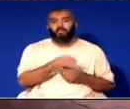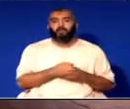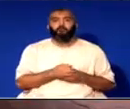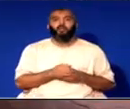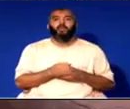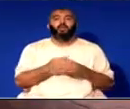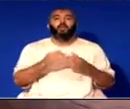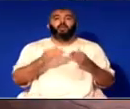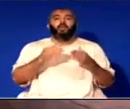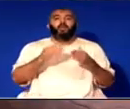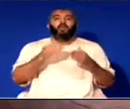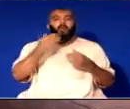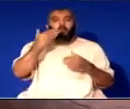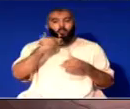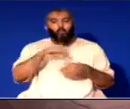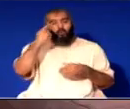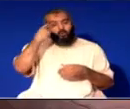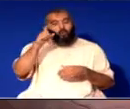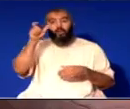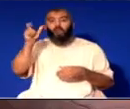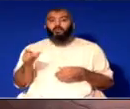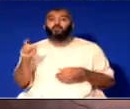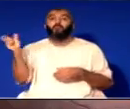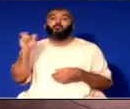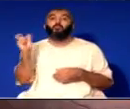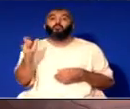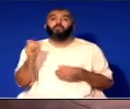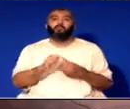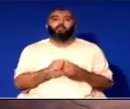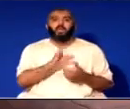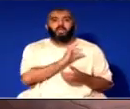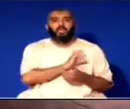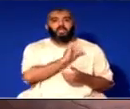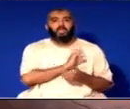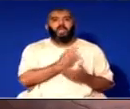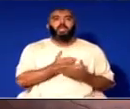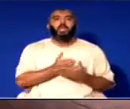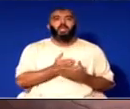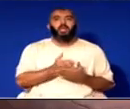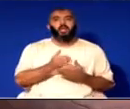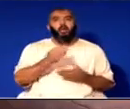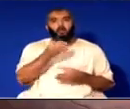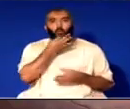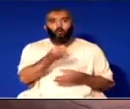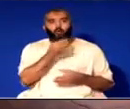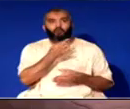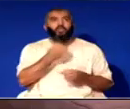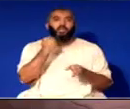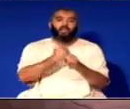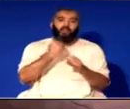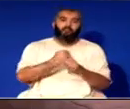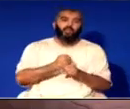الإنسان لا يتدخل إلا في الأشياء ولا يفكر إلا في الأشياء التي هي نقول مقدمة أو مآلها إلى